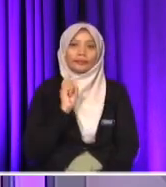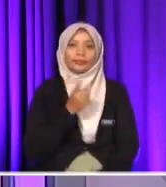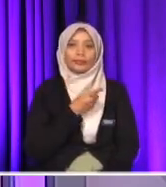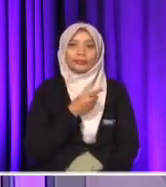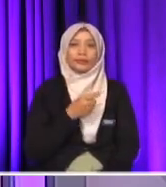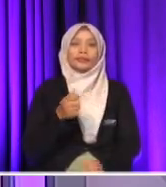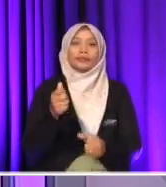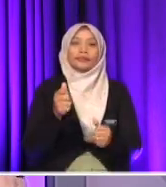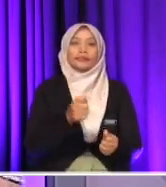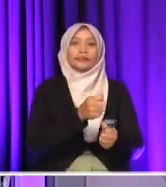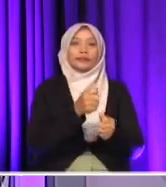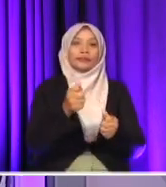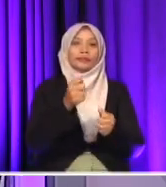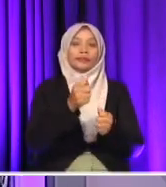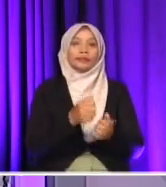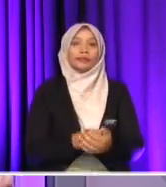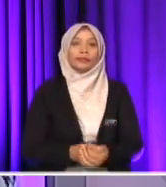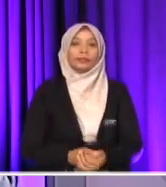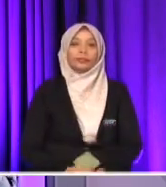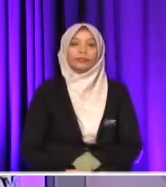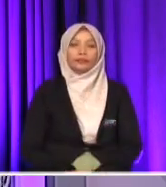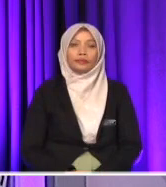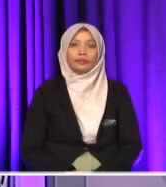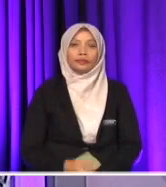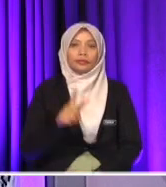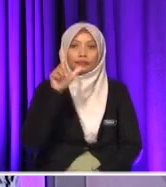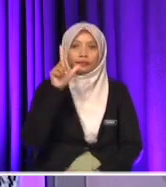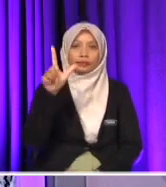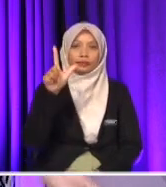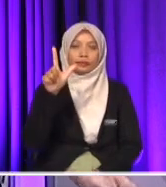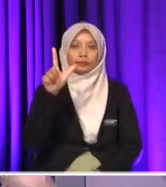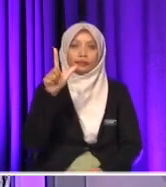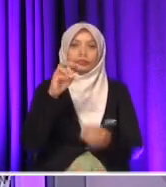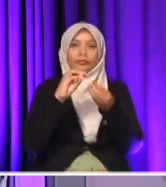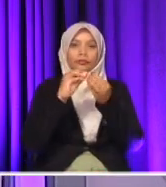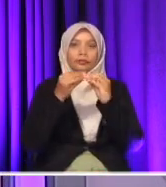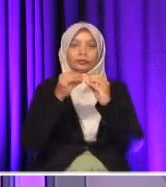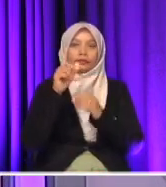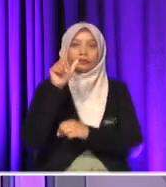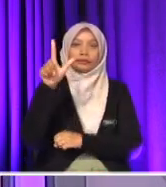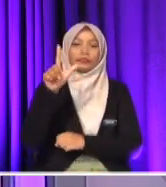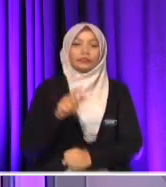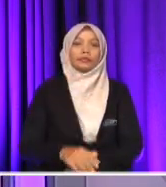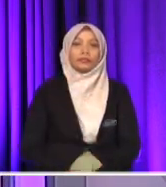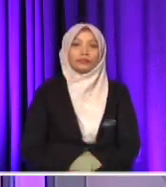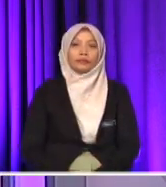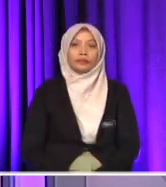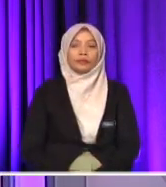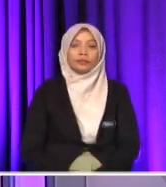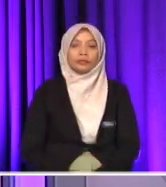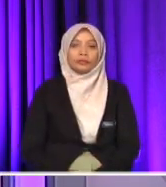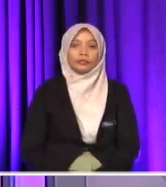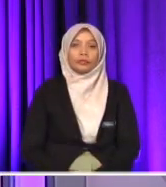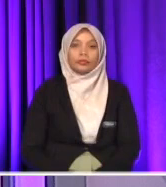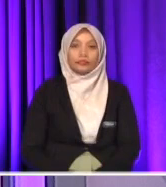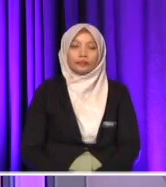pearuh. Pearuh tadi, pearuh. Okey, simbol pearuh tadi L kan? Unit adalah Henry. Okey. Formula yang